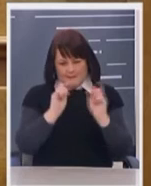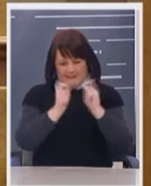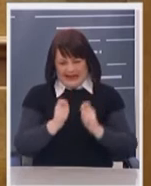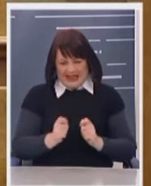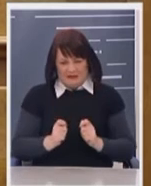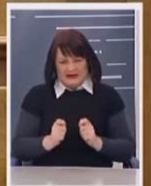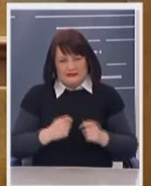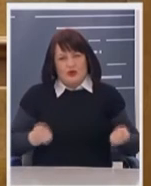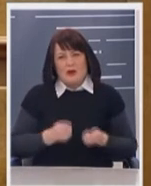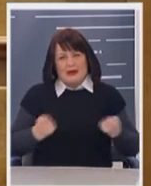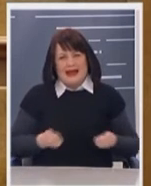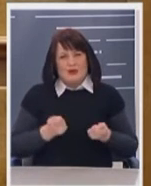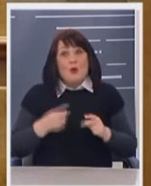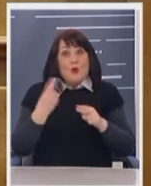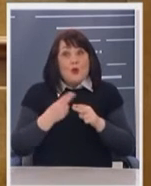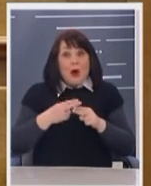μεταρρυθμιστικές πρωτοβουλίες που έχουμε πάρει.